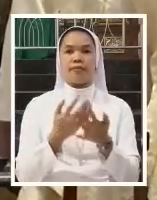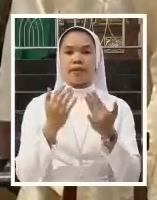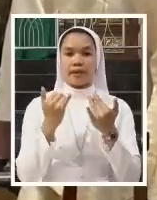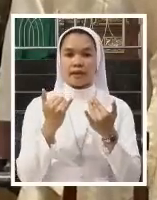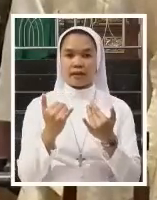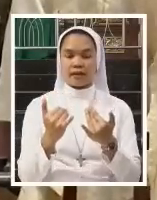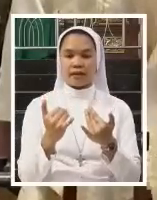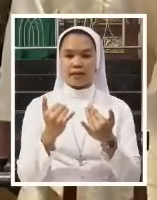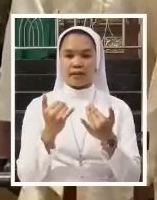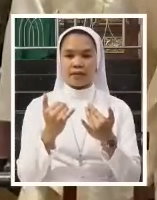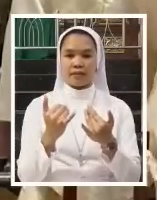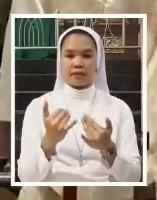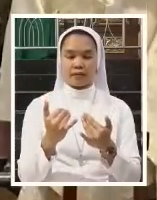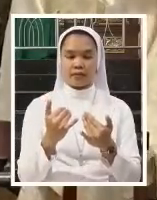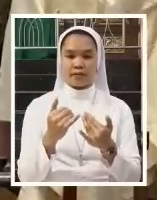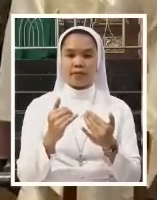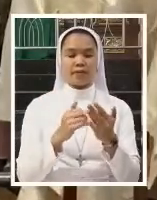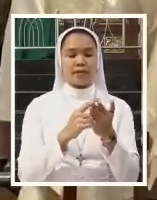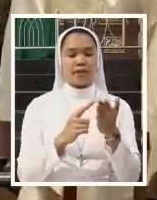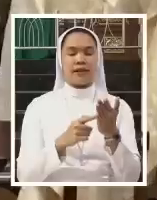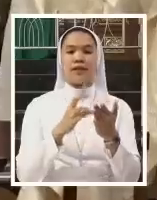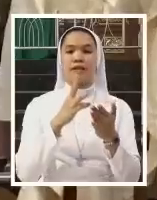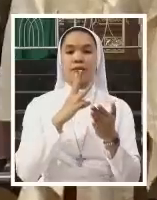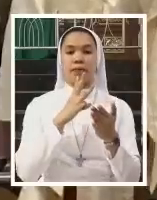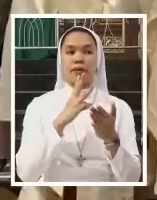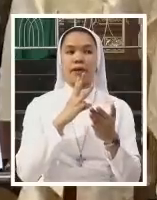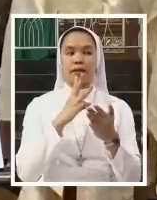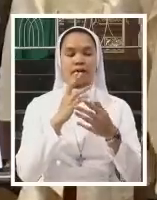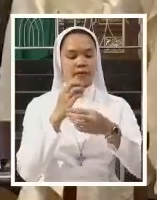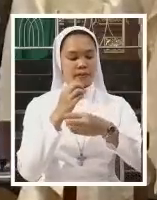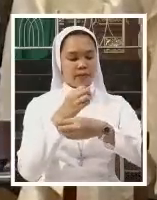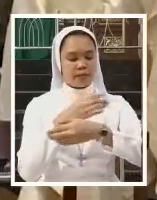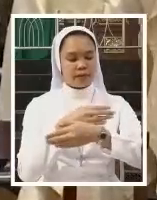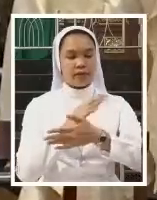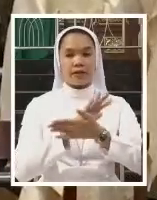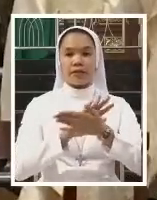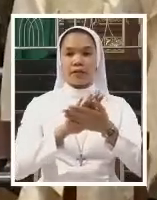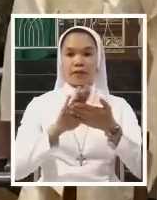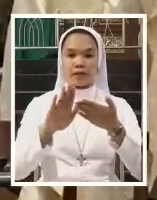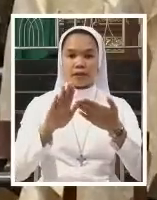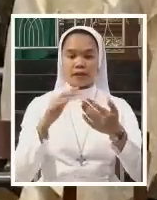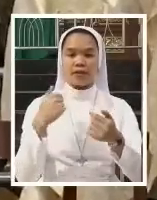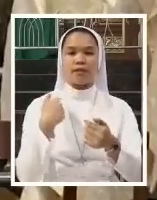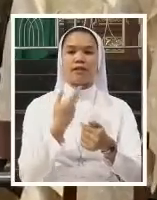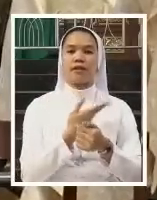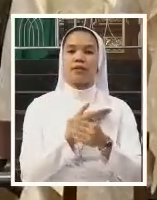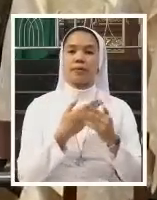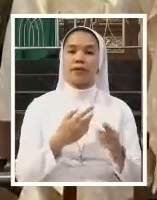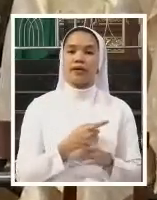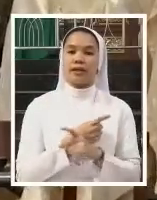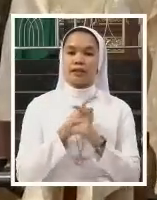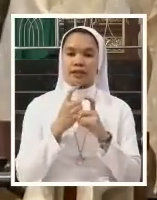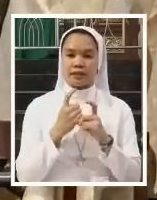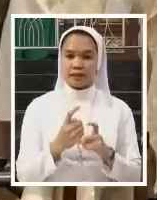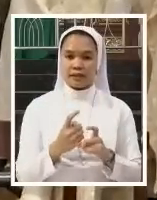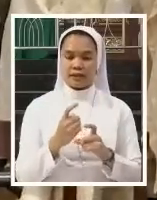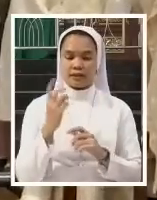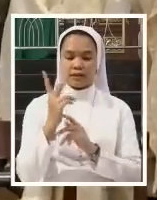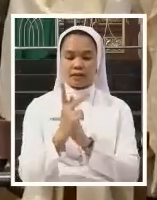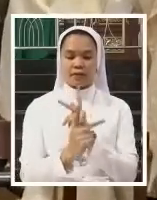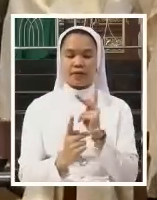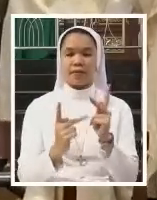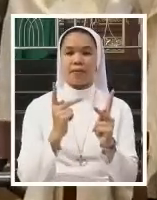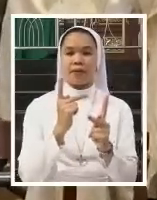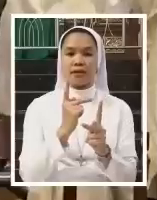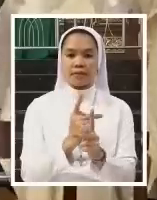Ngunian, sa mga tubig kang bunyag, inuhugasan mo ang mga kasalan ning katawohan,